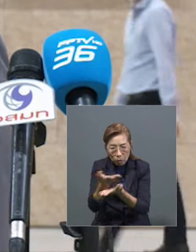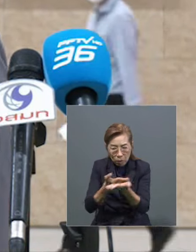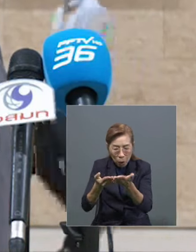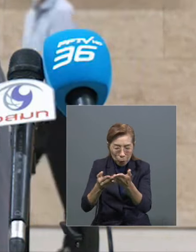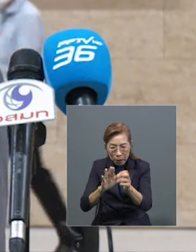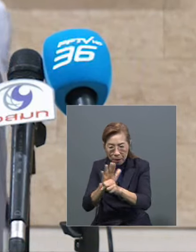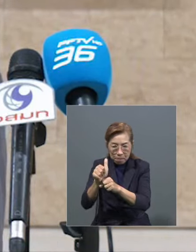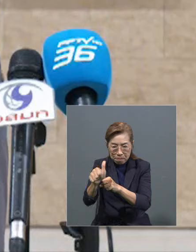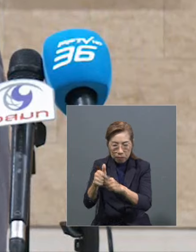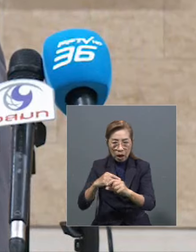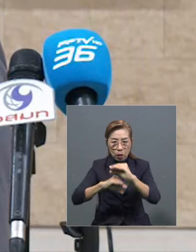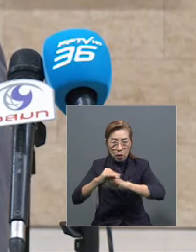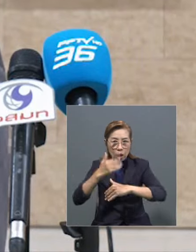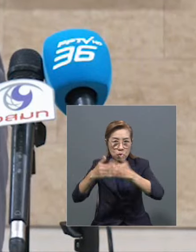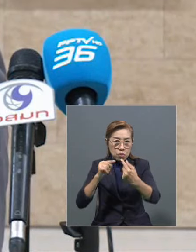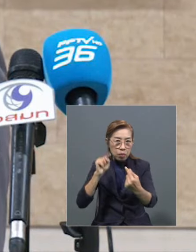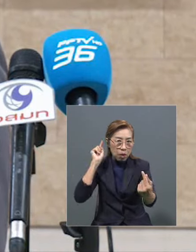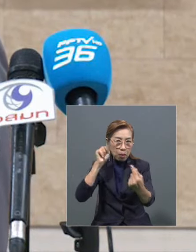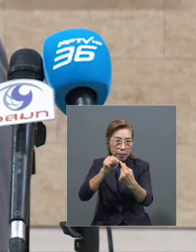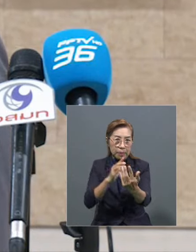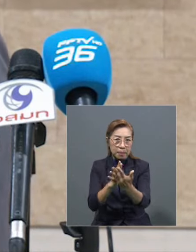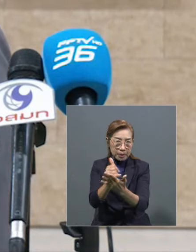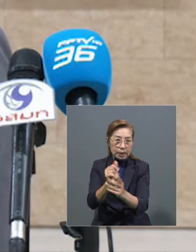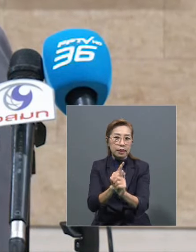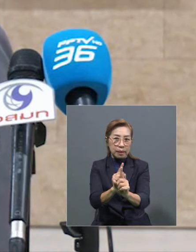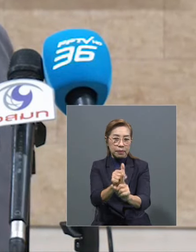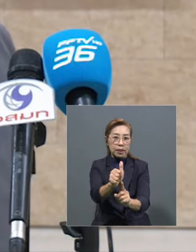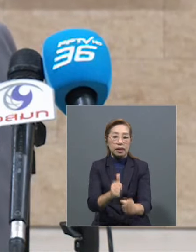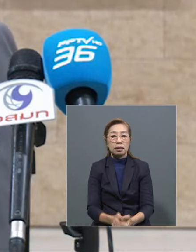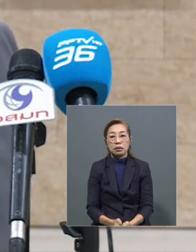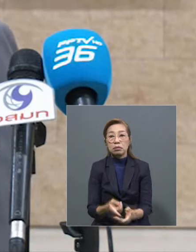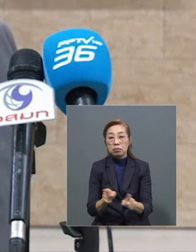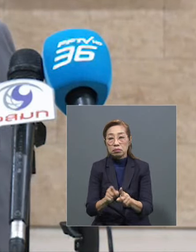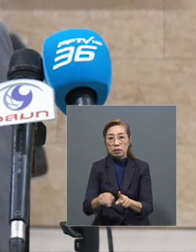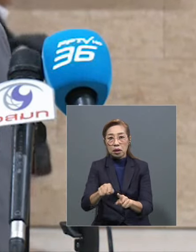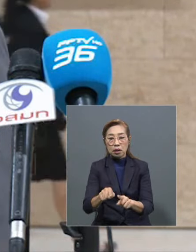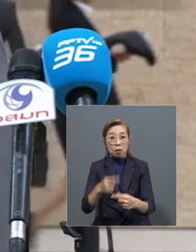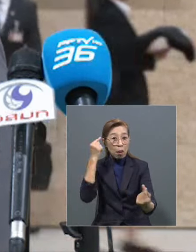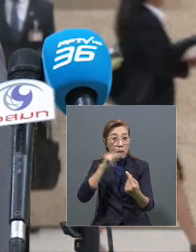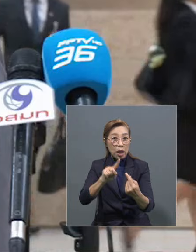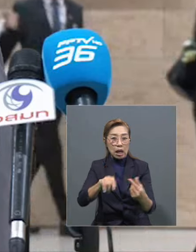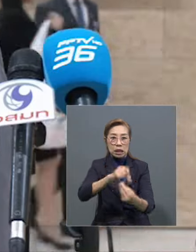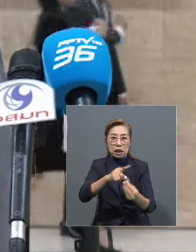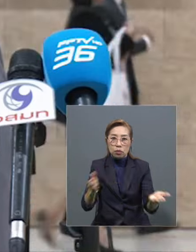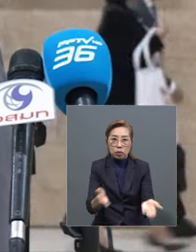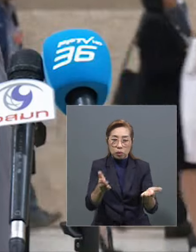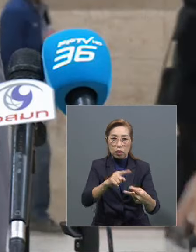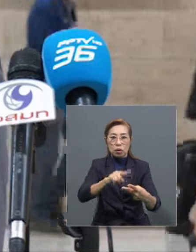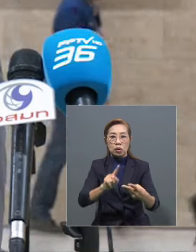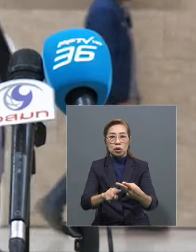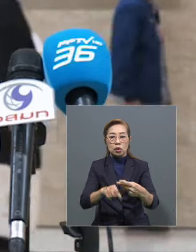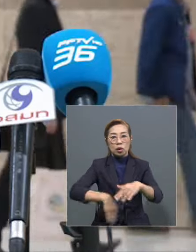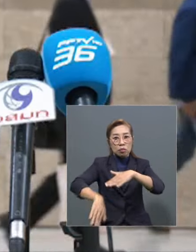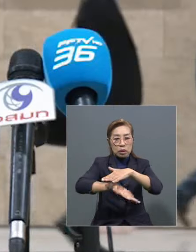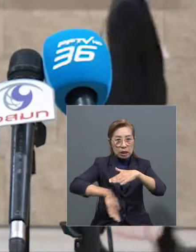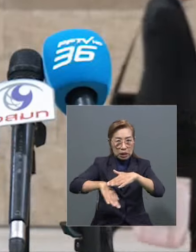เพื่อโครงการเดินหน้าตามวัตถุประสงค์ตามที่วางเอาไว้ตั้งแต่ต้นทั้งเรื่องของการกระตุ้นเศรษฐกิจและเรื่องการสร้างพื้นฐานทางเศรษ